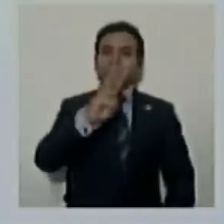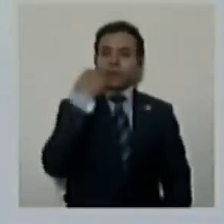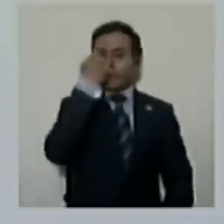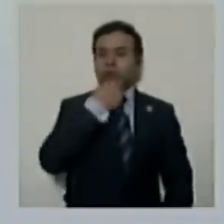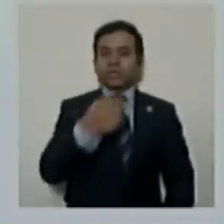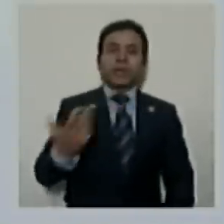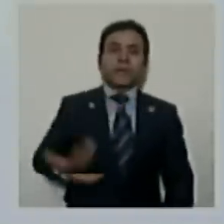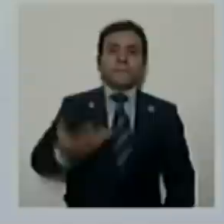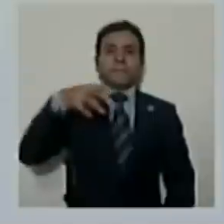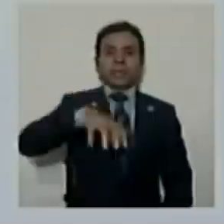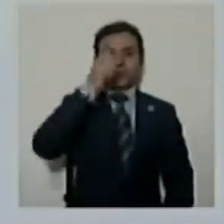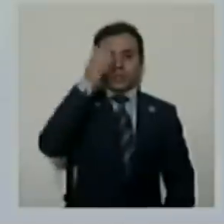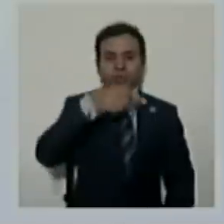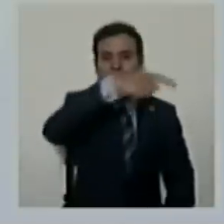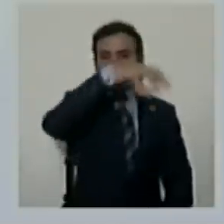কোয়ারেন্টাইনে আছেন